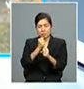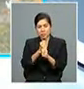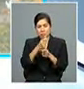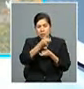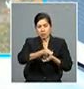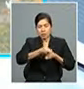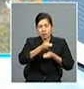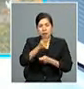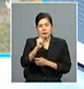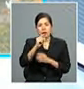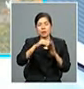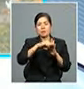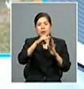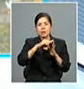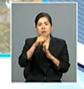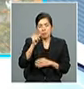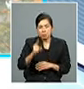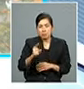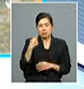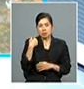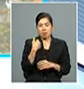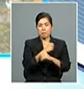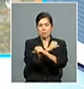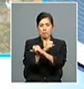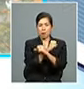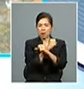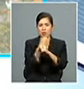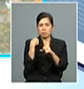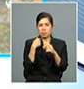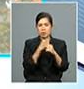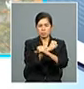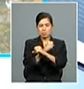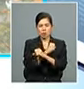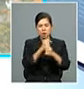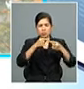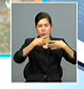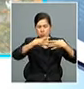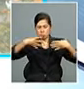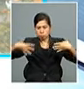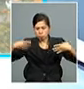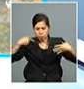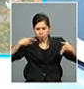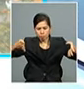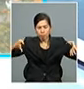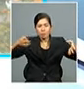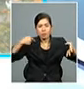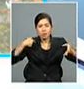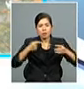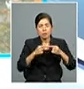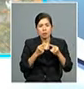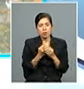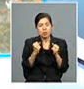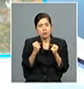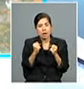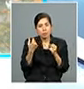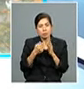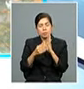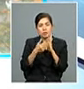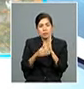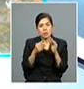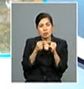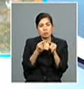าคเหนือให้ทำกำบังลมหนาวและเพิ่มความอบอุ่นให้กับสัตว์เลี้ยงครับอีสานก็ให้ลดการให้อาหารปลาและเปิด